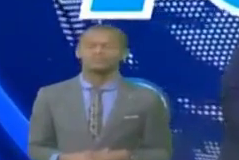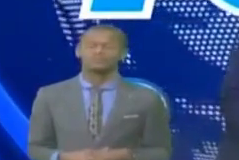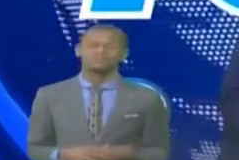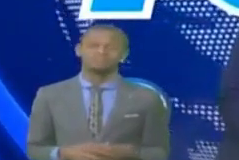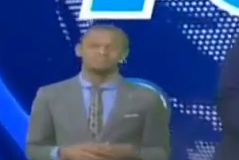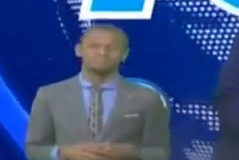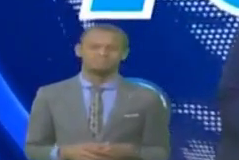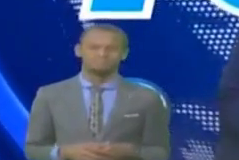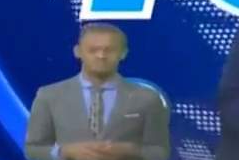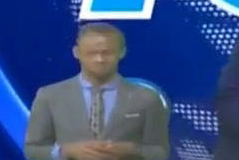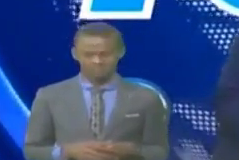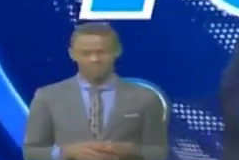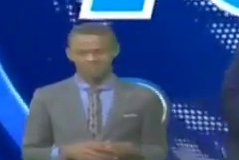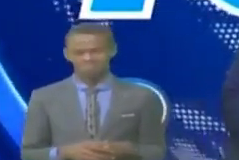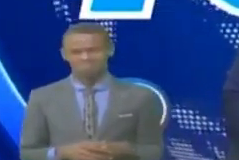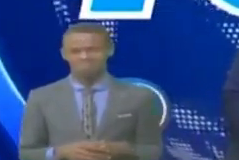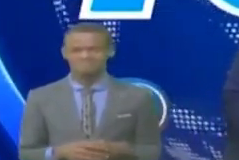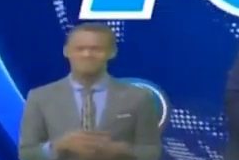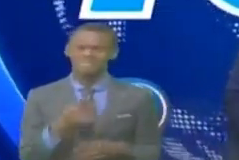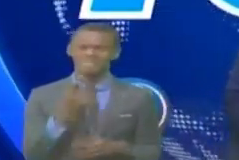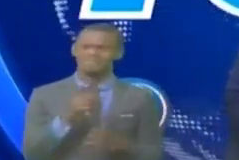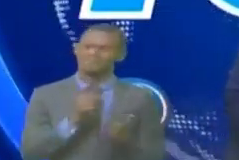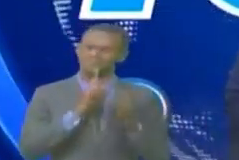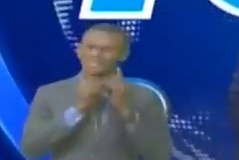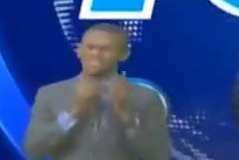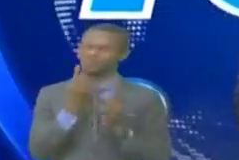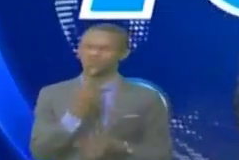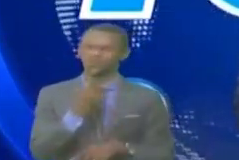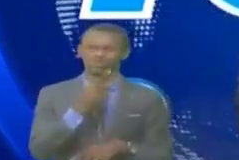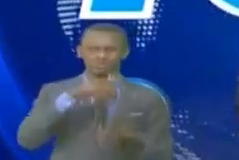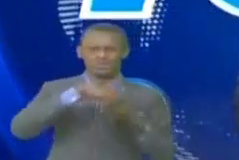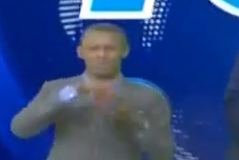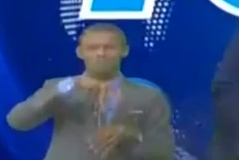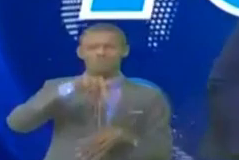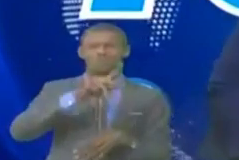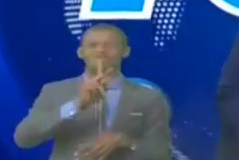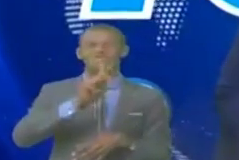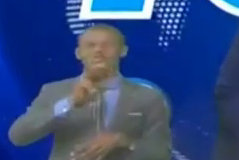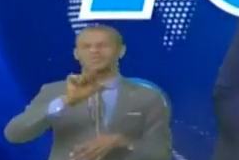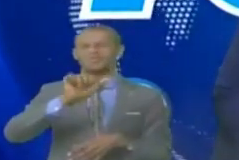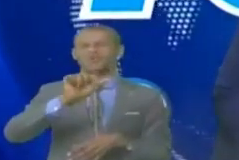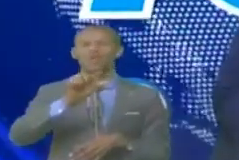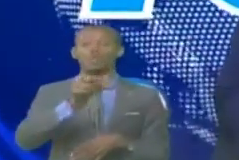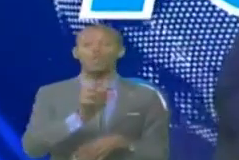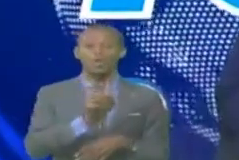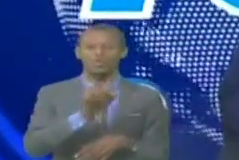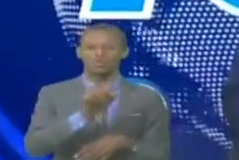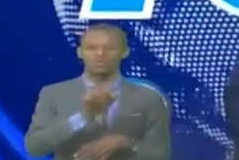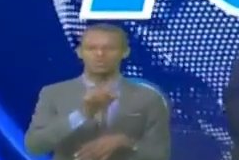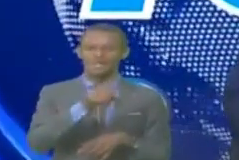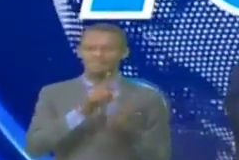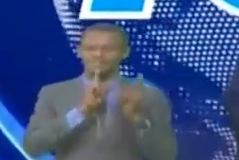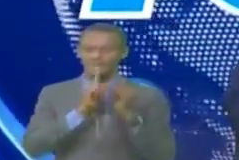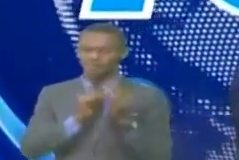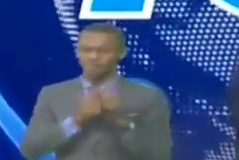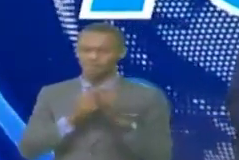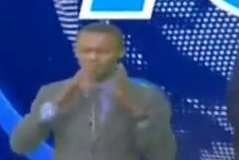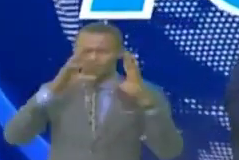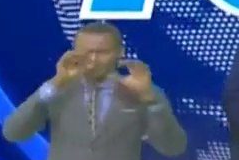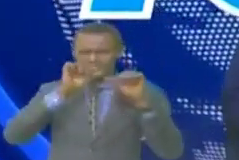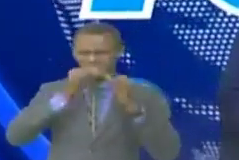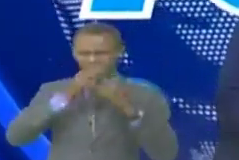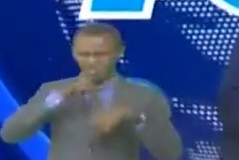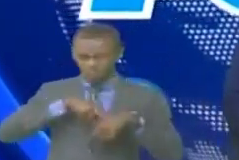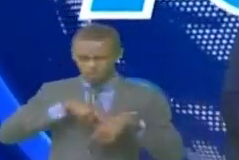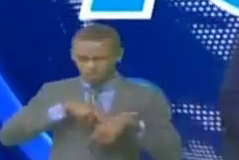Voilà, vous avez corrigé avec moi, nous étions toujours dans le Kwango où l'épouse du président de l'Assemblée nationale a appelé